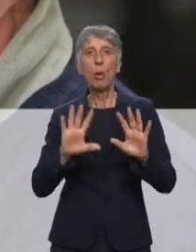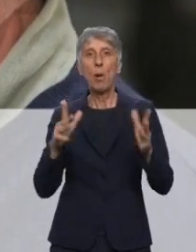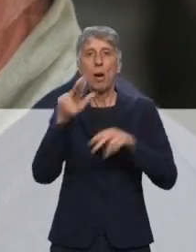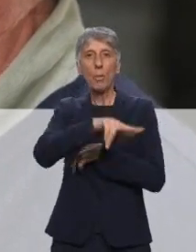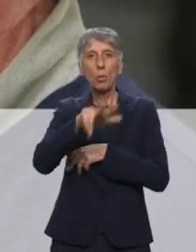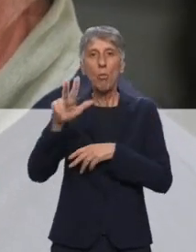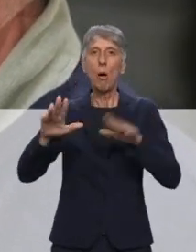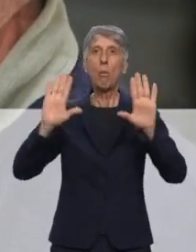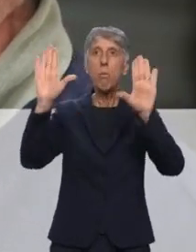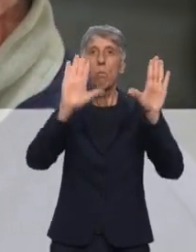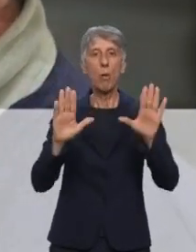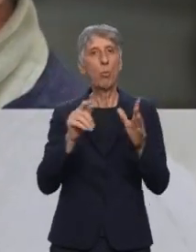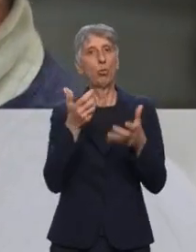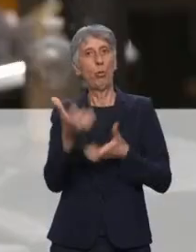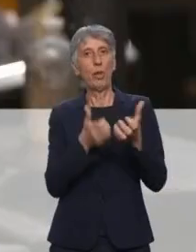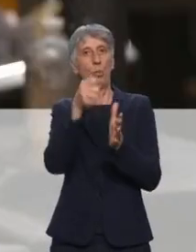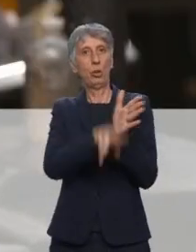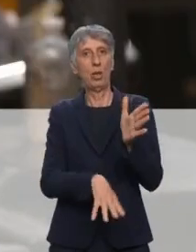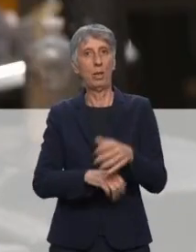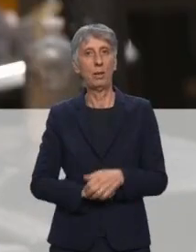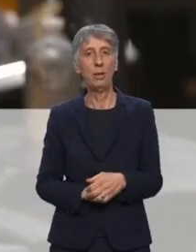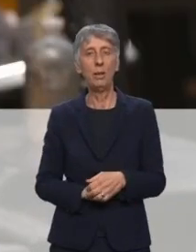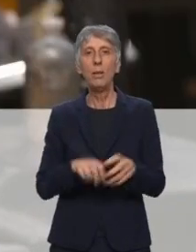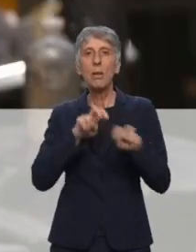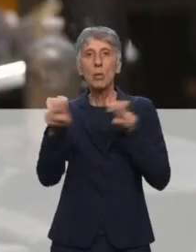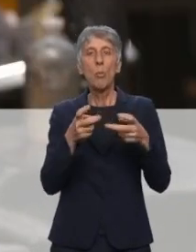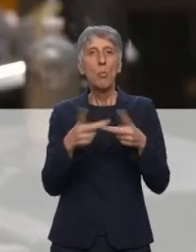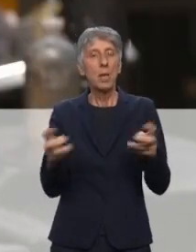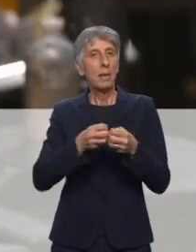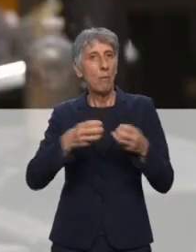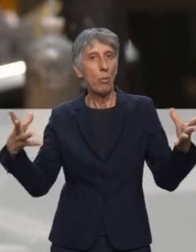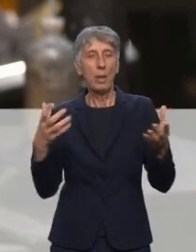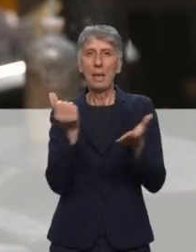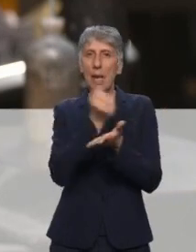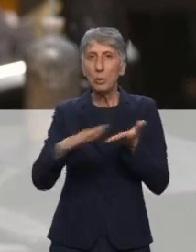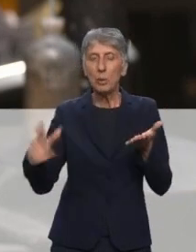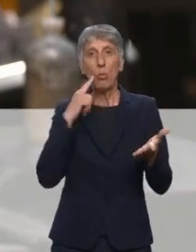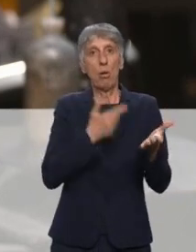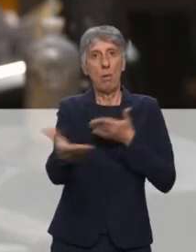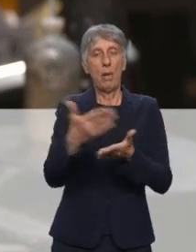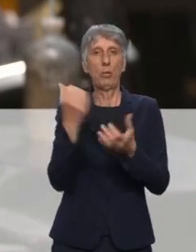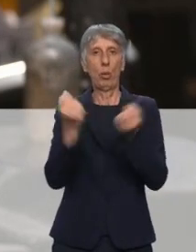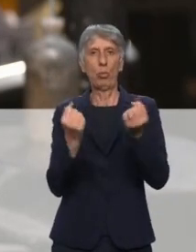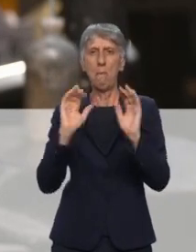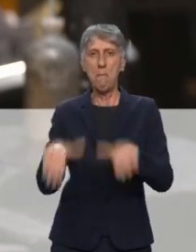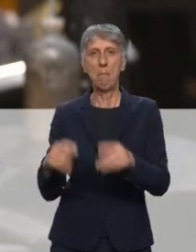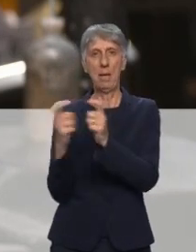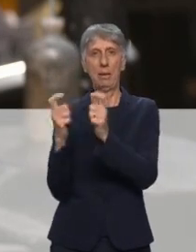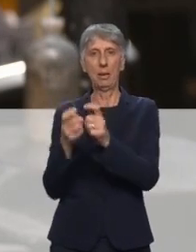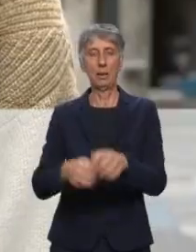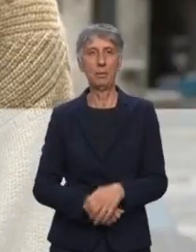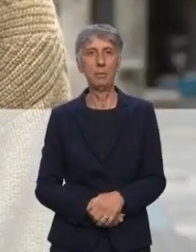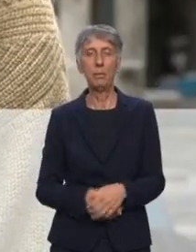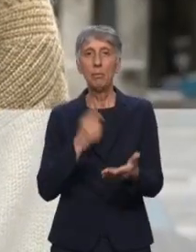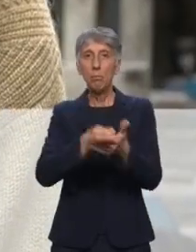à toutes et tous de se chauffer pour moins cher. C'est développer les transports publics et gratuits pour remplacer le tout voiture, catastrophique même